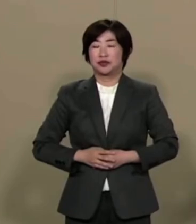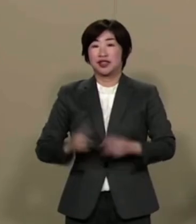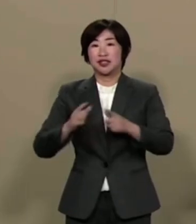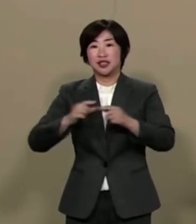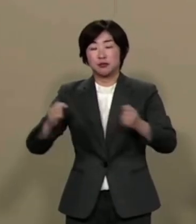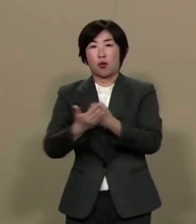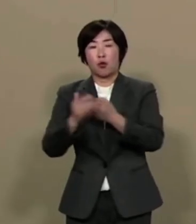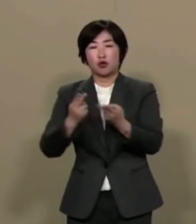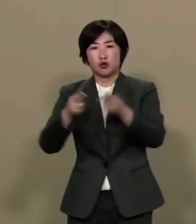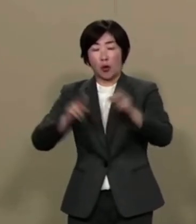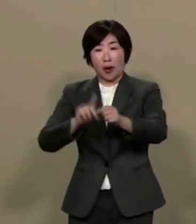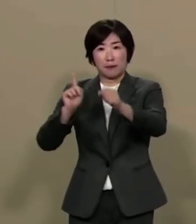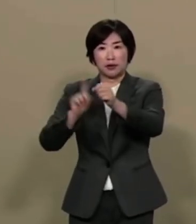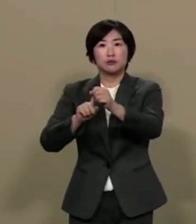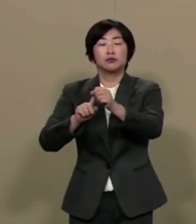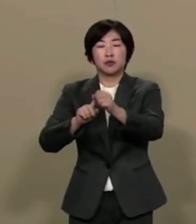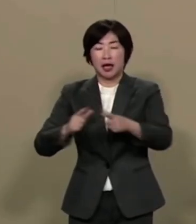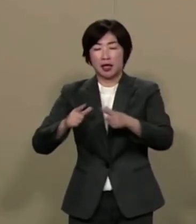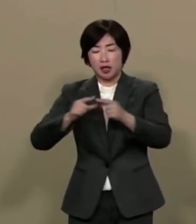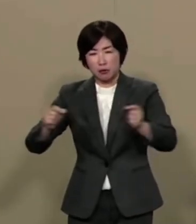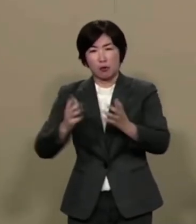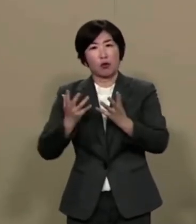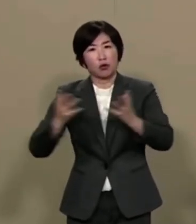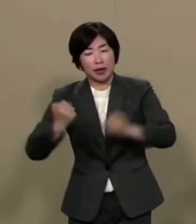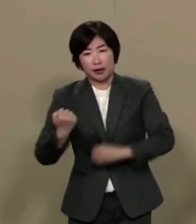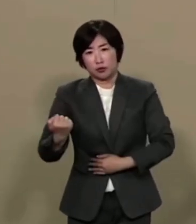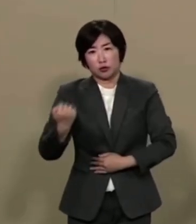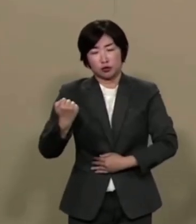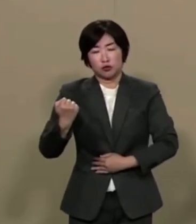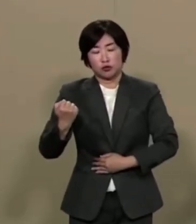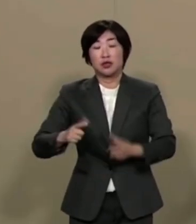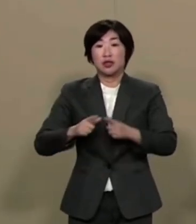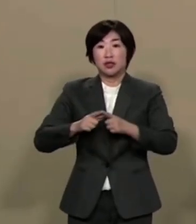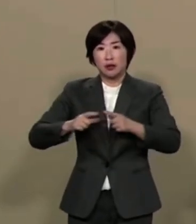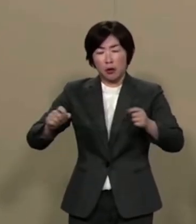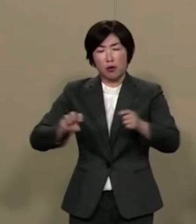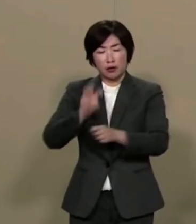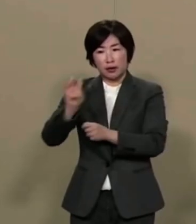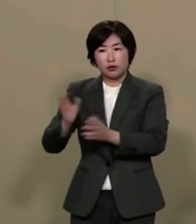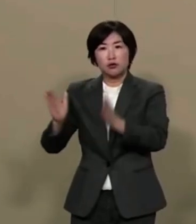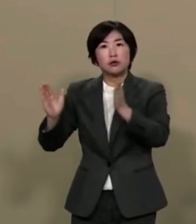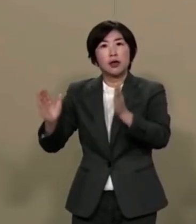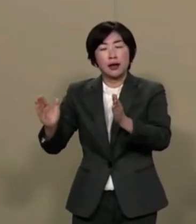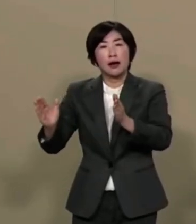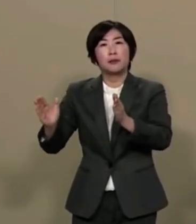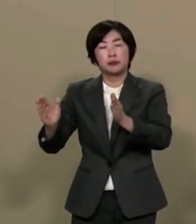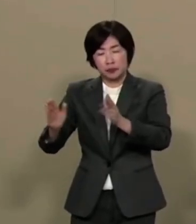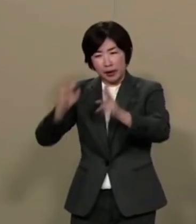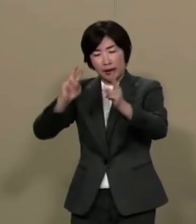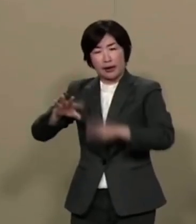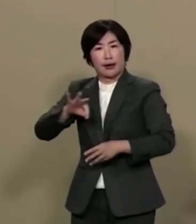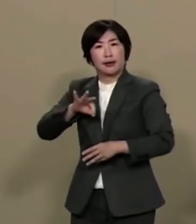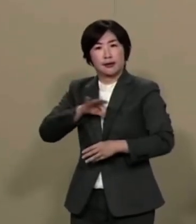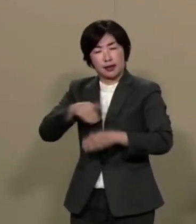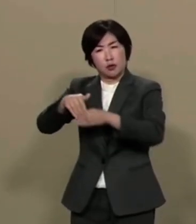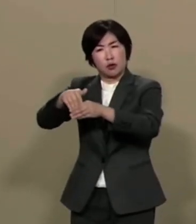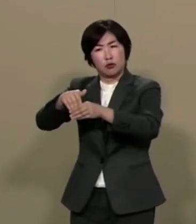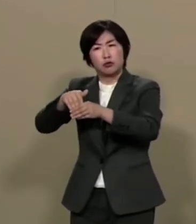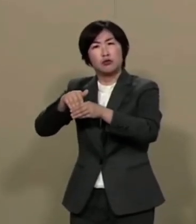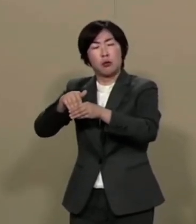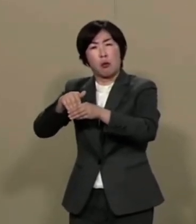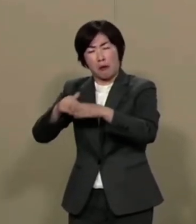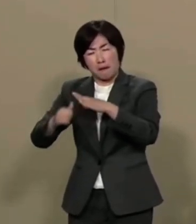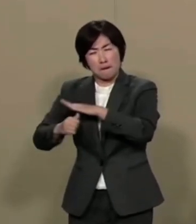日本保守党が目指すところは日本を豊かに強くえ日本はこの30年間サラリーマンの平均給与が上がらない